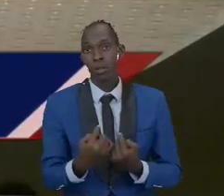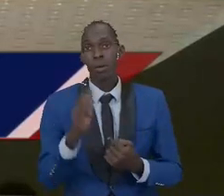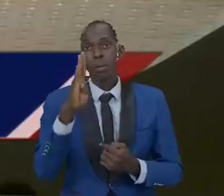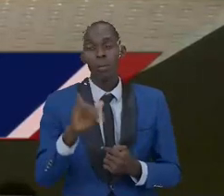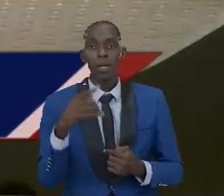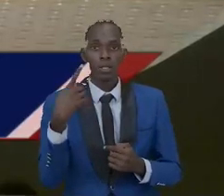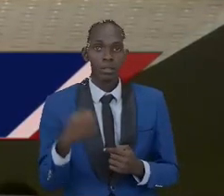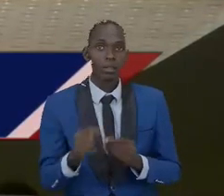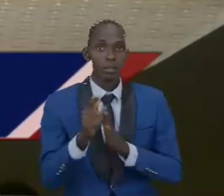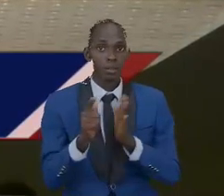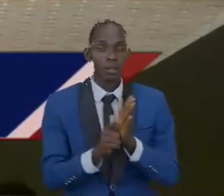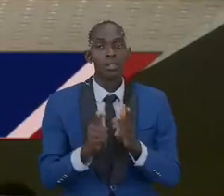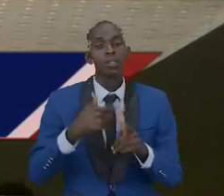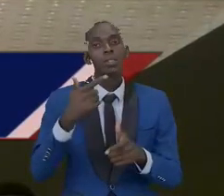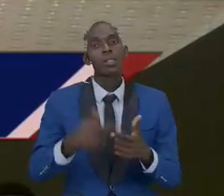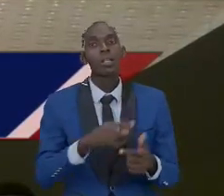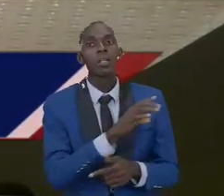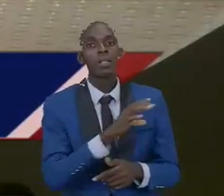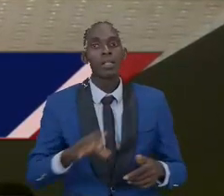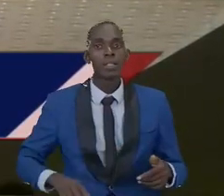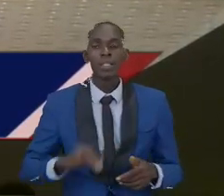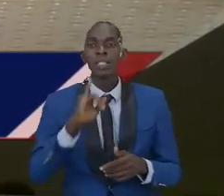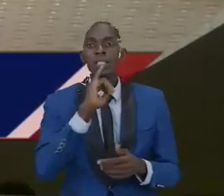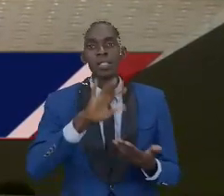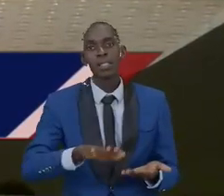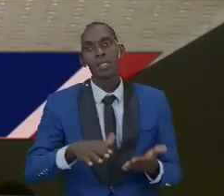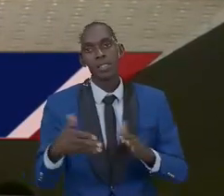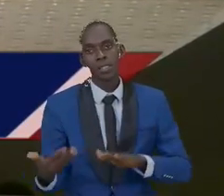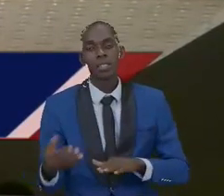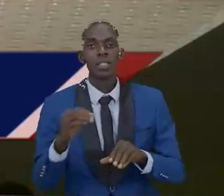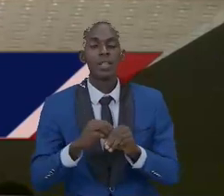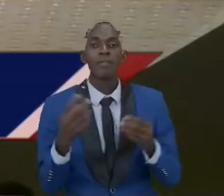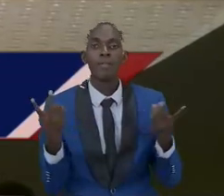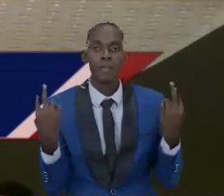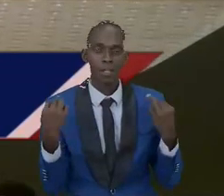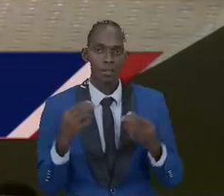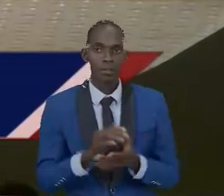chris est donc mort en vain